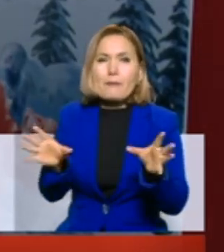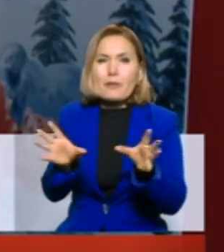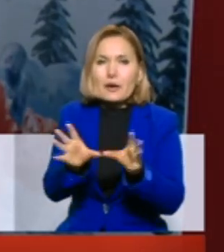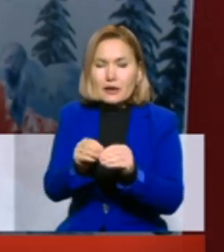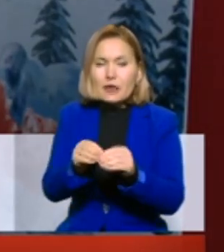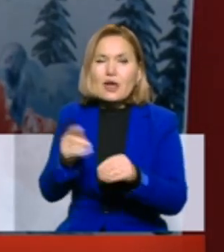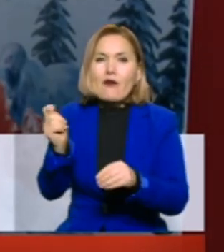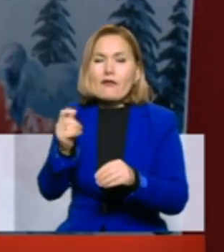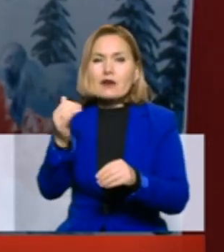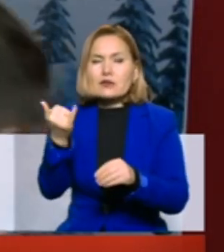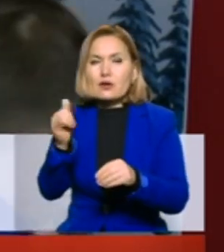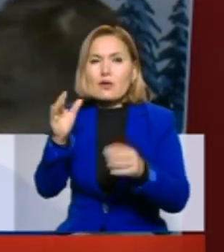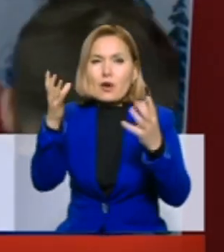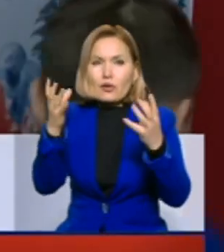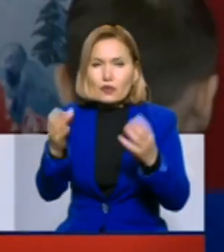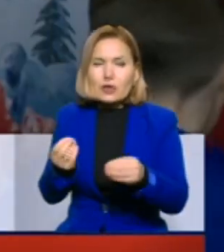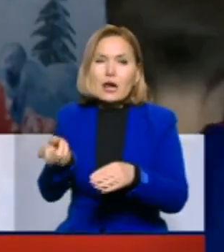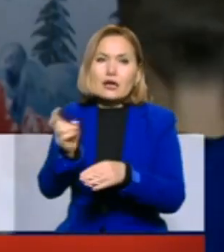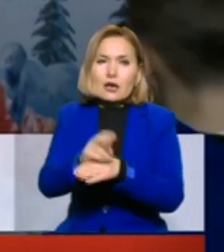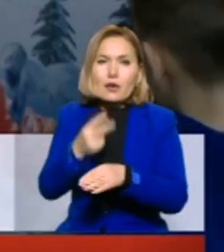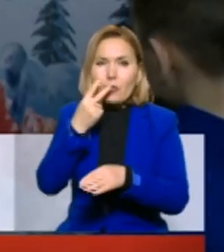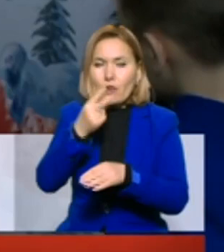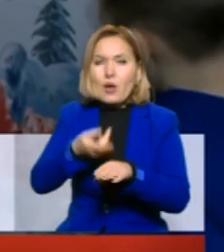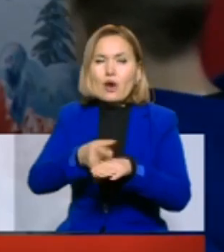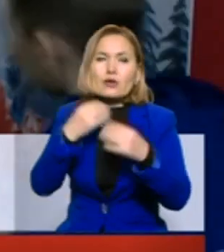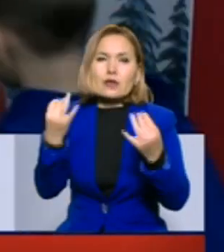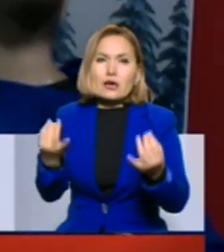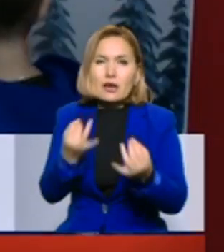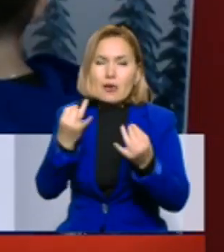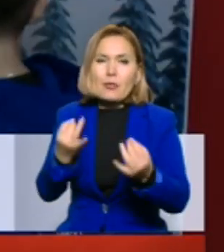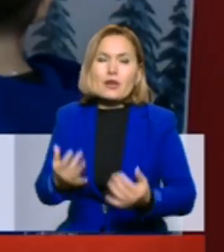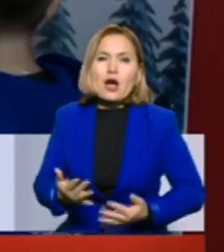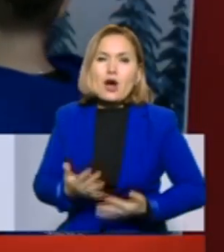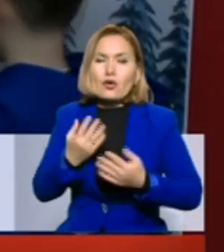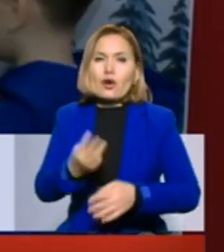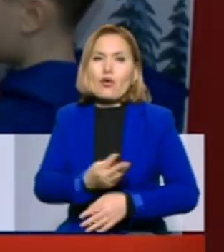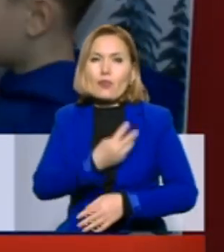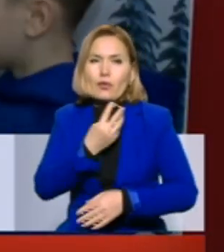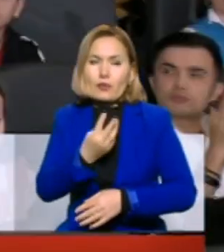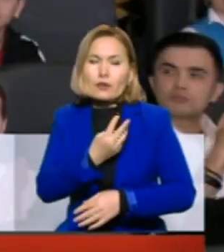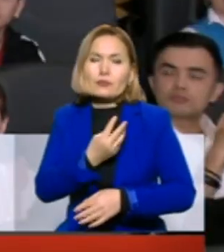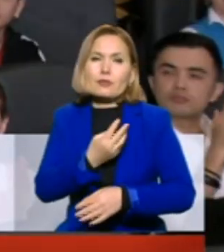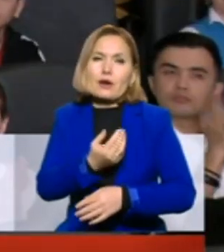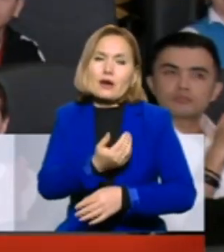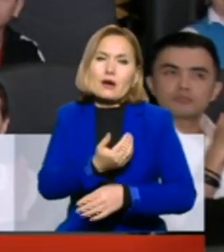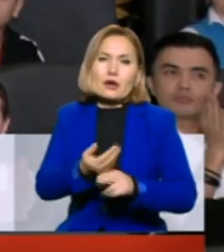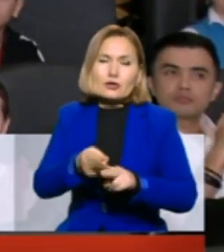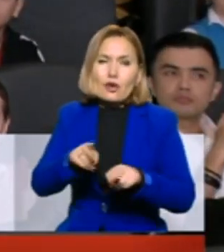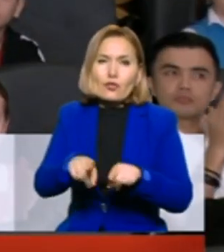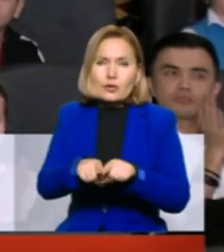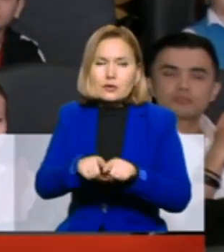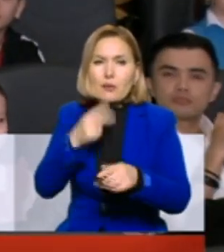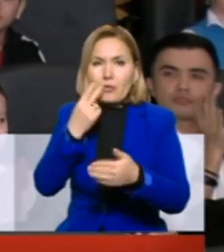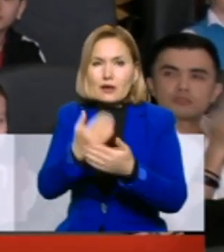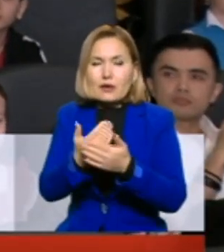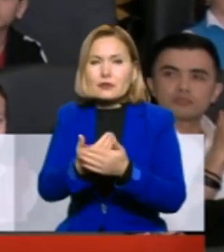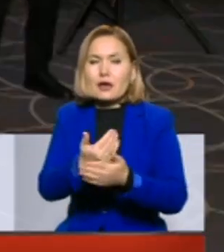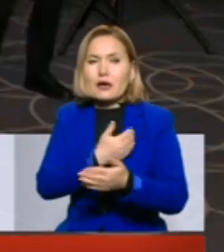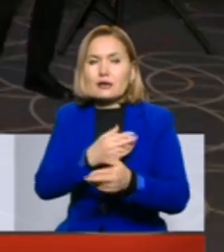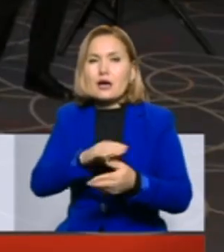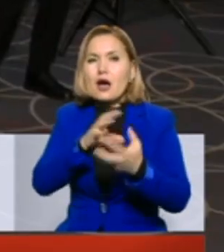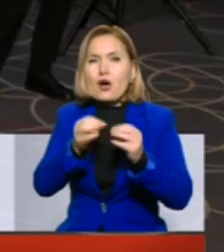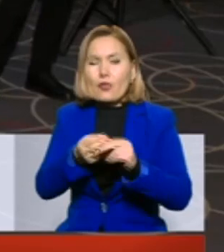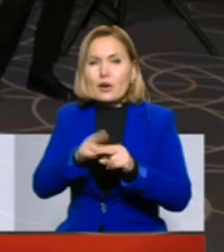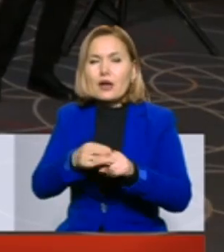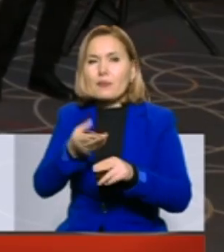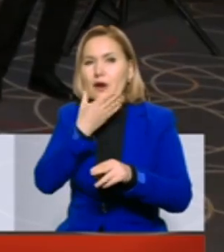демалыста 4-5 күн демалыста барып көріп қызықтап көңіл күйлерін жақсы өткізсе деген ниетте болдық. Режиссер еліміздегі әсем табиғатты көрсету